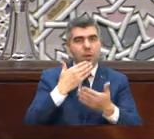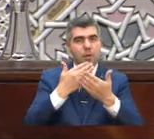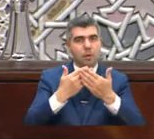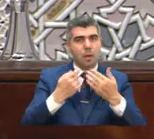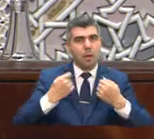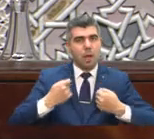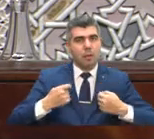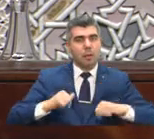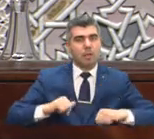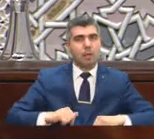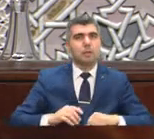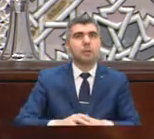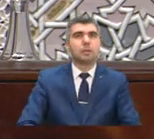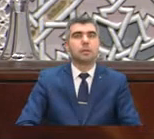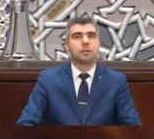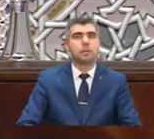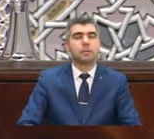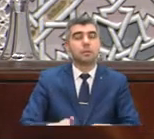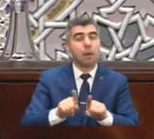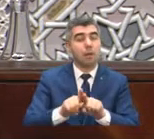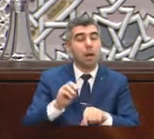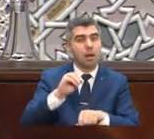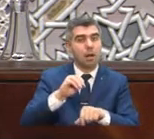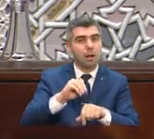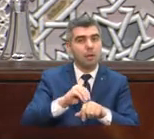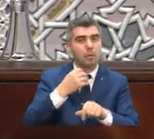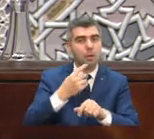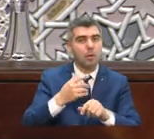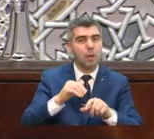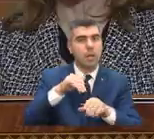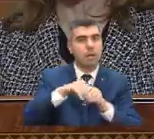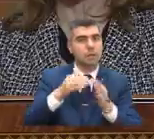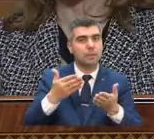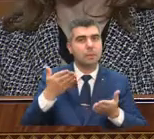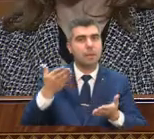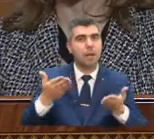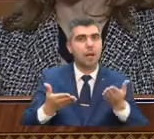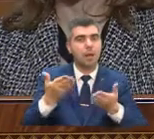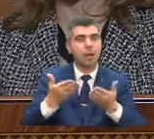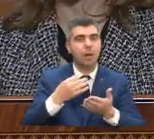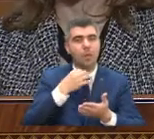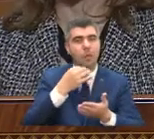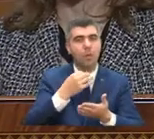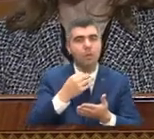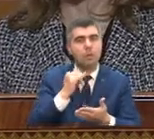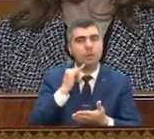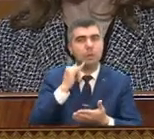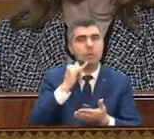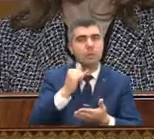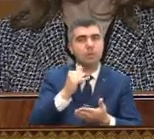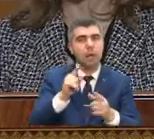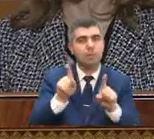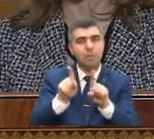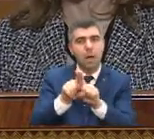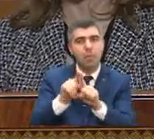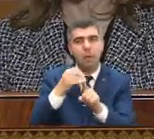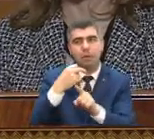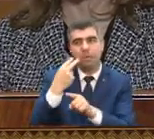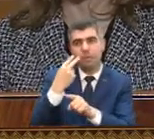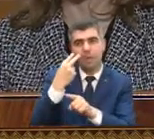السيد الوزير، بضرورة في الفريق الاستقلال الوحدة والتعادلية ندين ونستنكر هذا الفعل